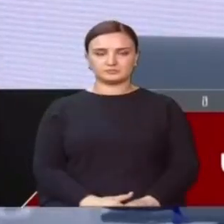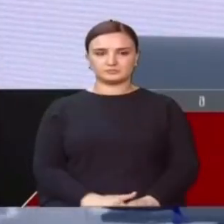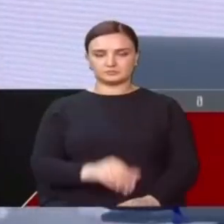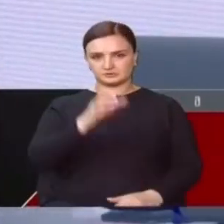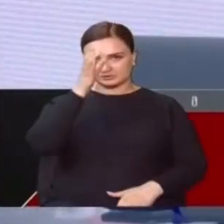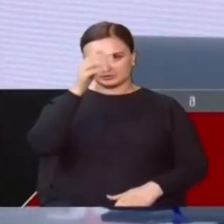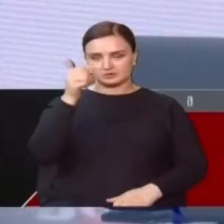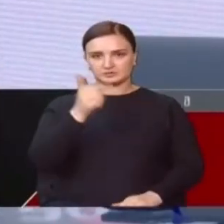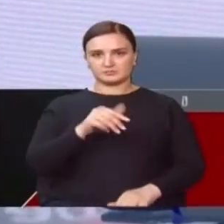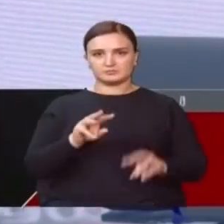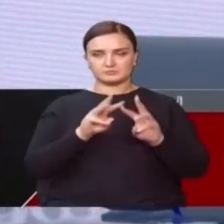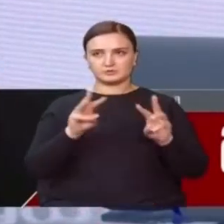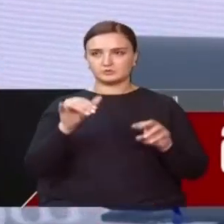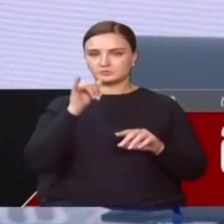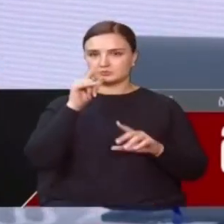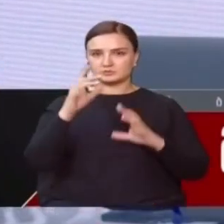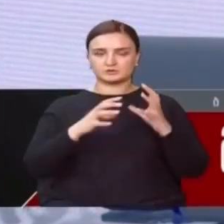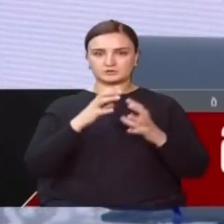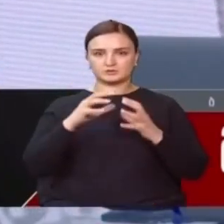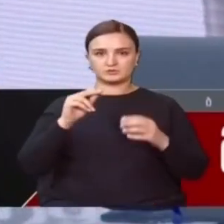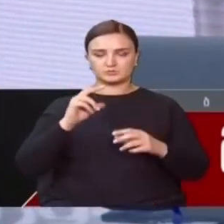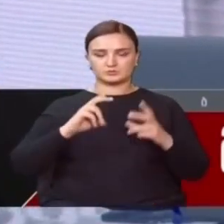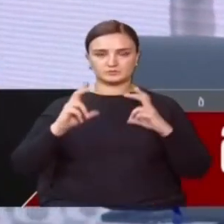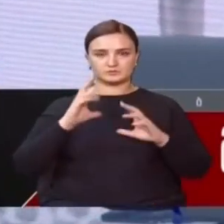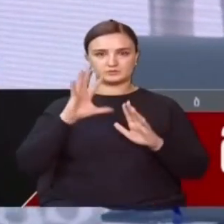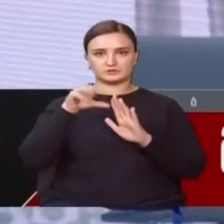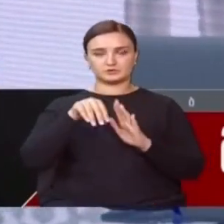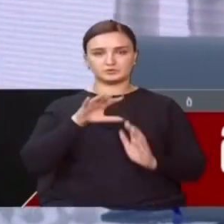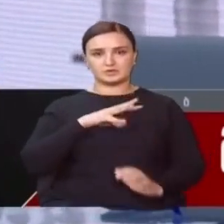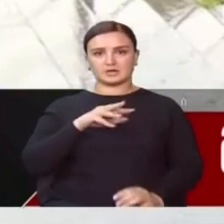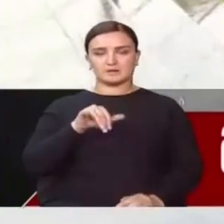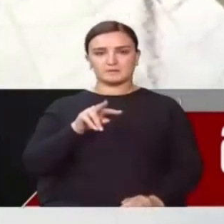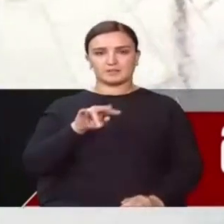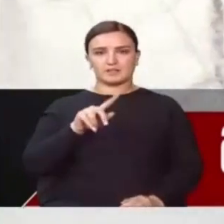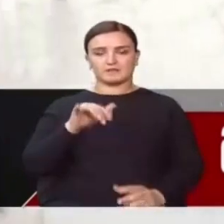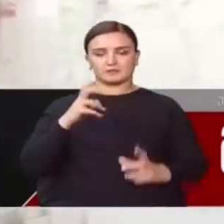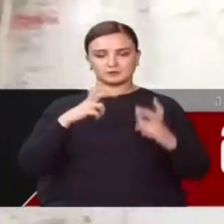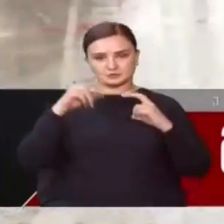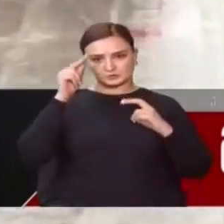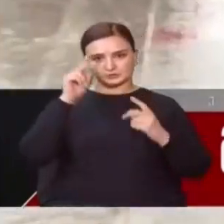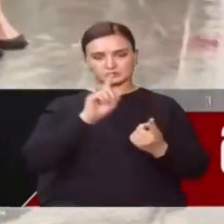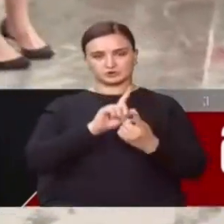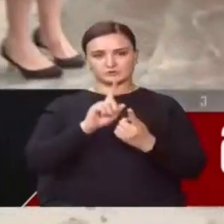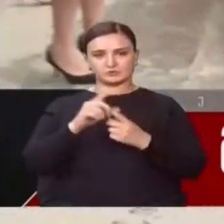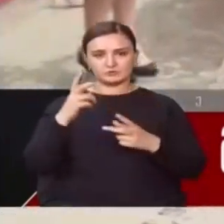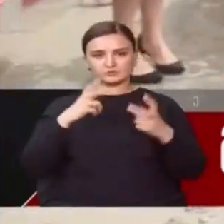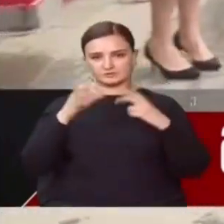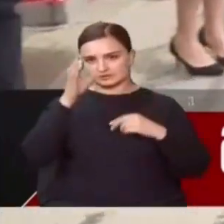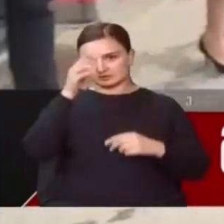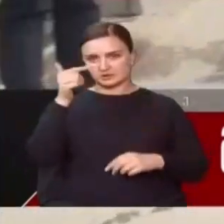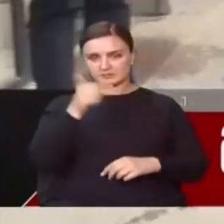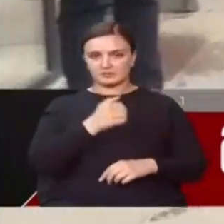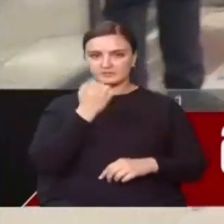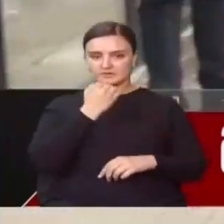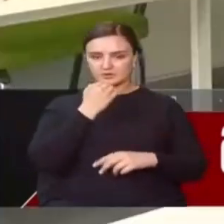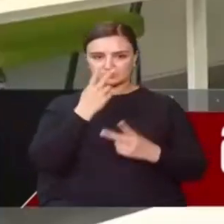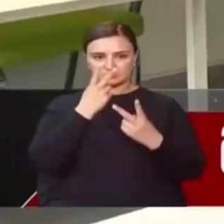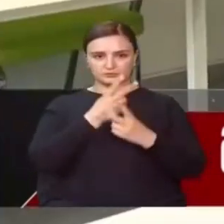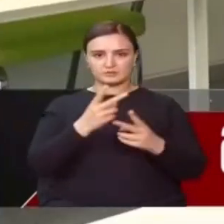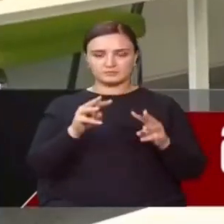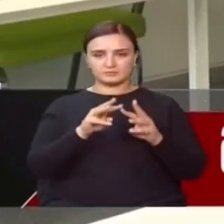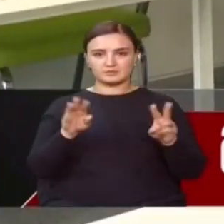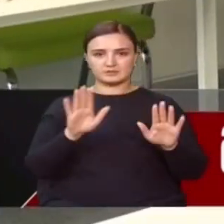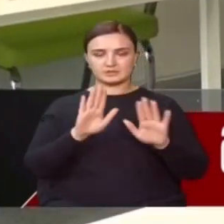განათლების ministri Kutaisi საერთაშორისო უნივერსიტეტში იმყოფებოდა გიორგი ამილახვარის სტუდენტებს შეხვდა და უნივერსიტეტის საგანმანათლებლო ინფრასტრუქტურას გაიცნო.